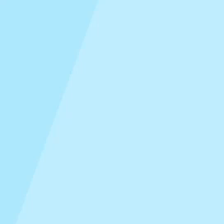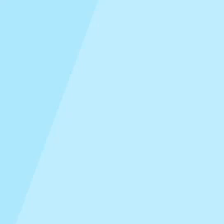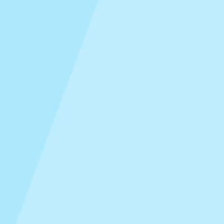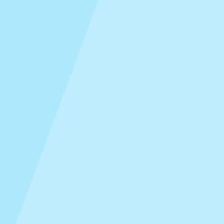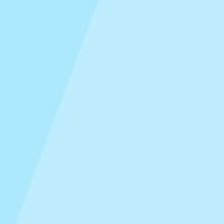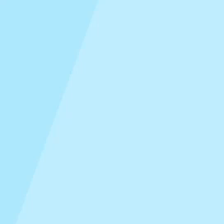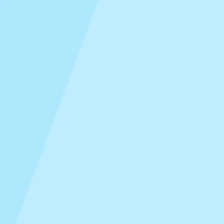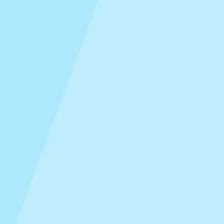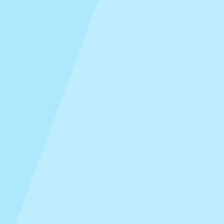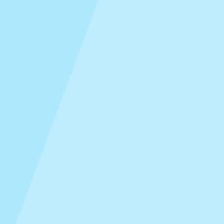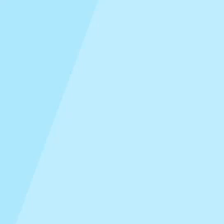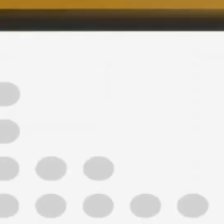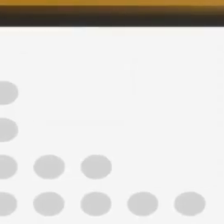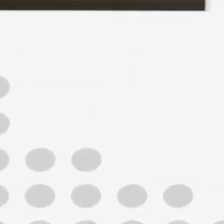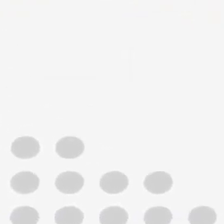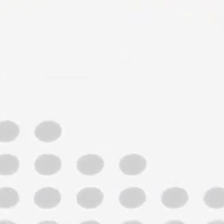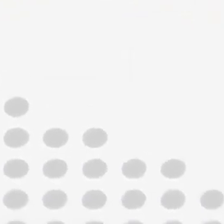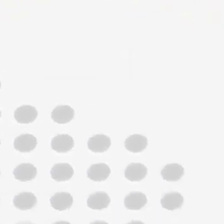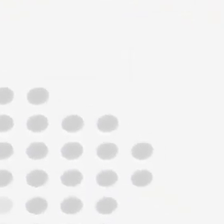of the Iglesia Ni Cristo!